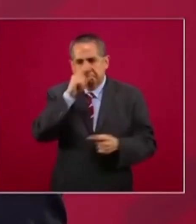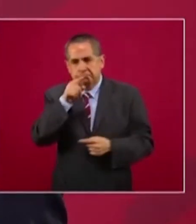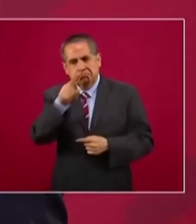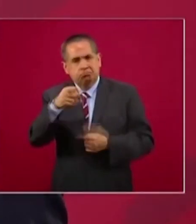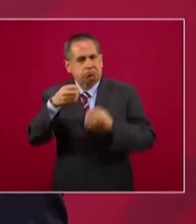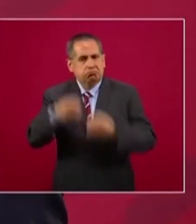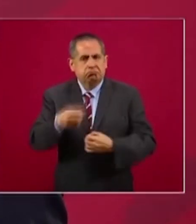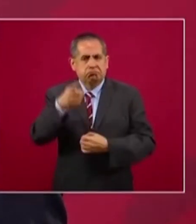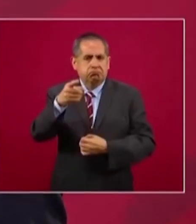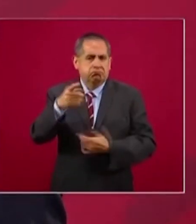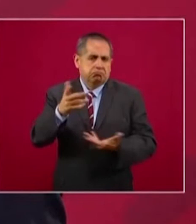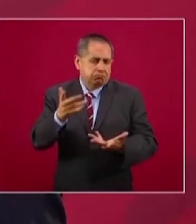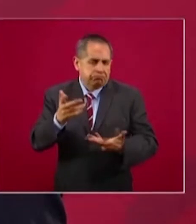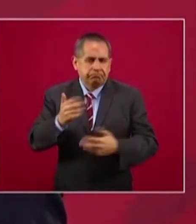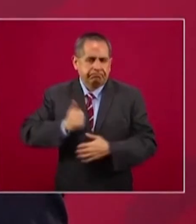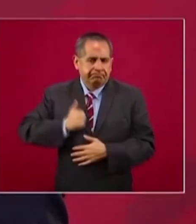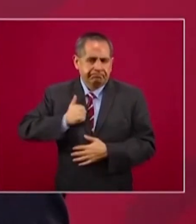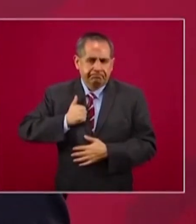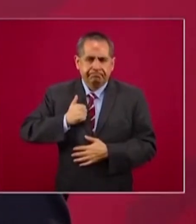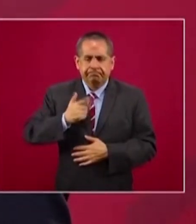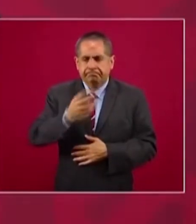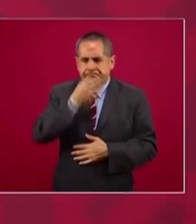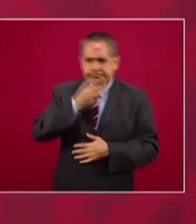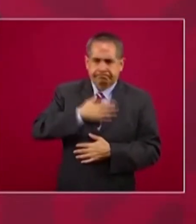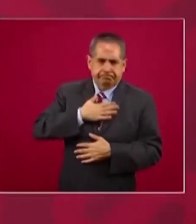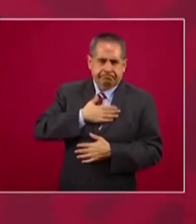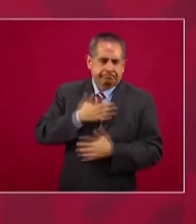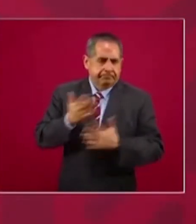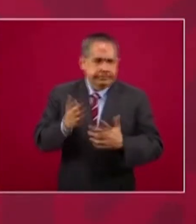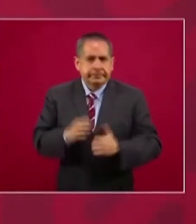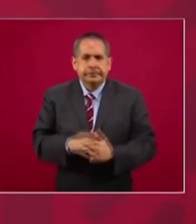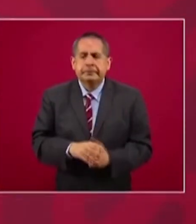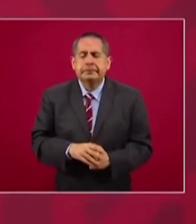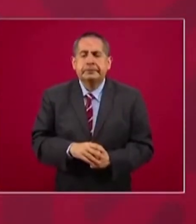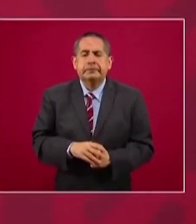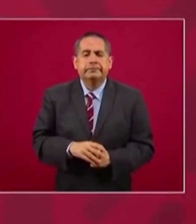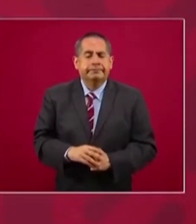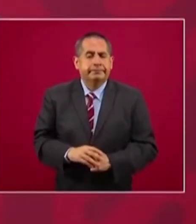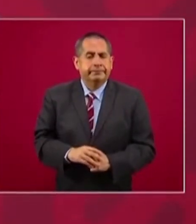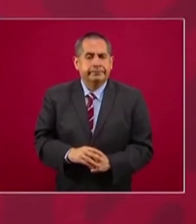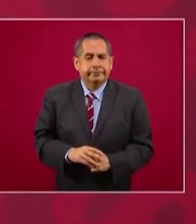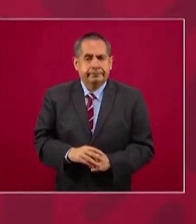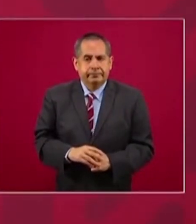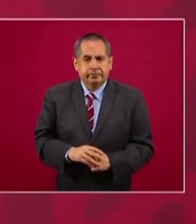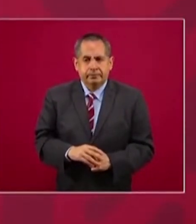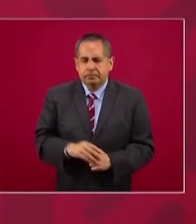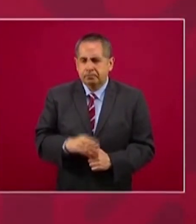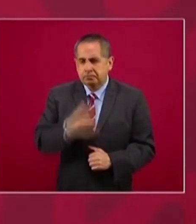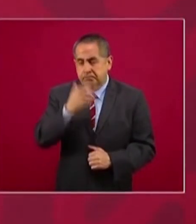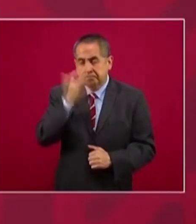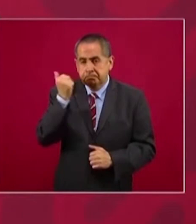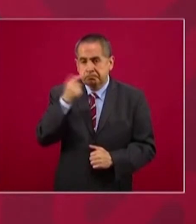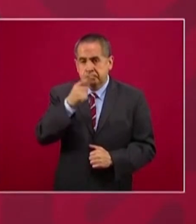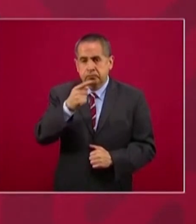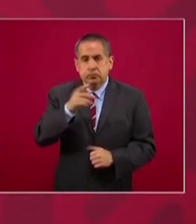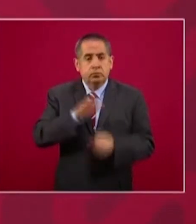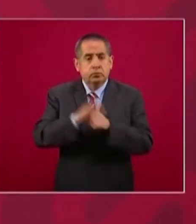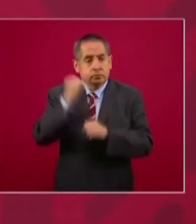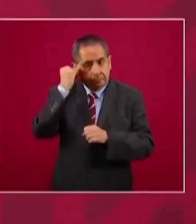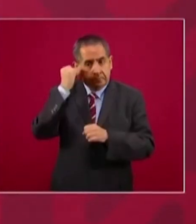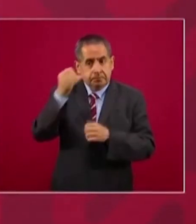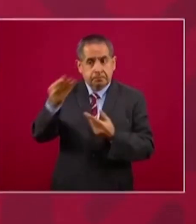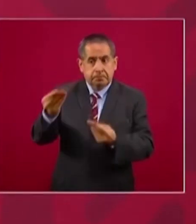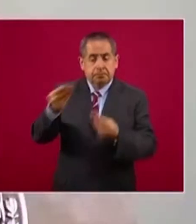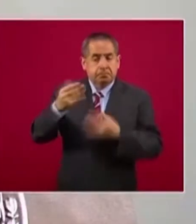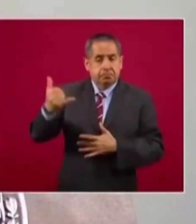thủ đô Washington DC vào ngày 8 tháng 7 để thương thuyết cùng Tổng thống Donald Trump. Nhân dịp này ông cũng ngỏ lời mời ông Trudeau tới